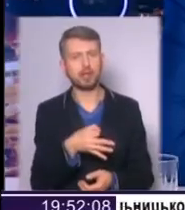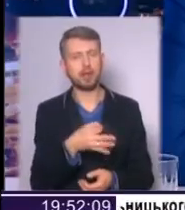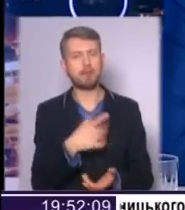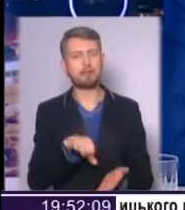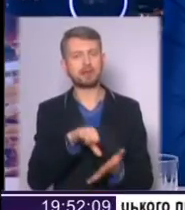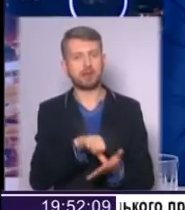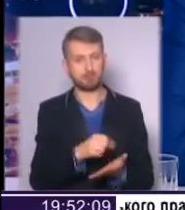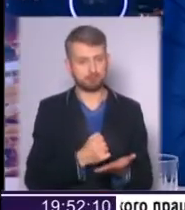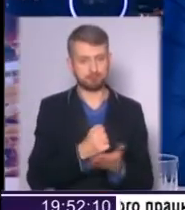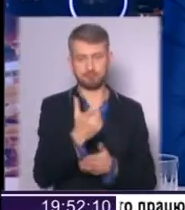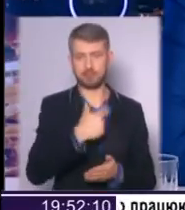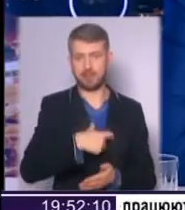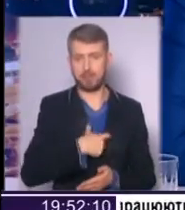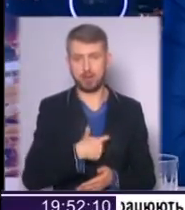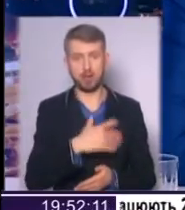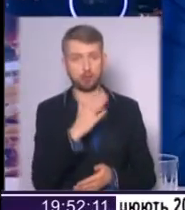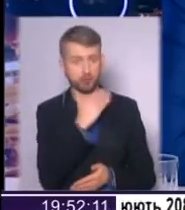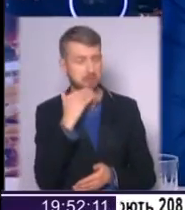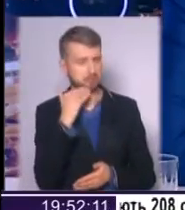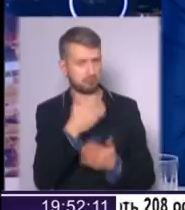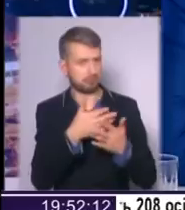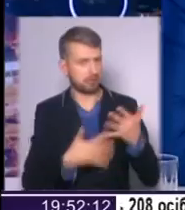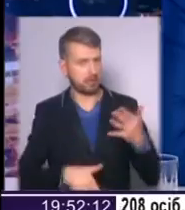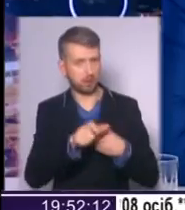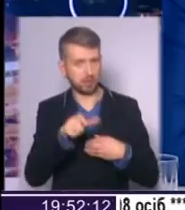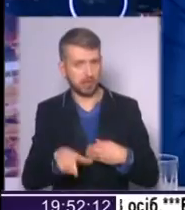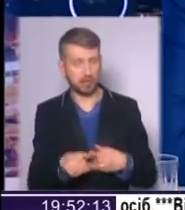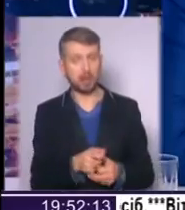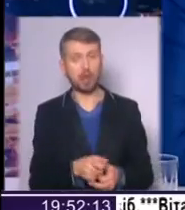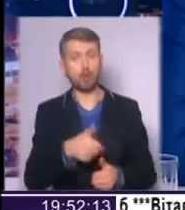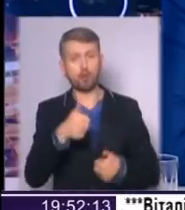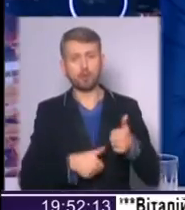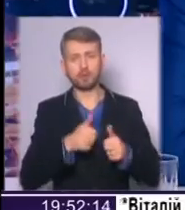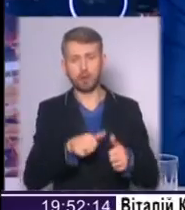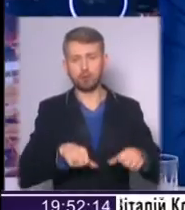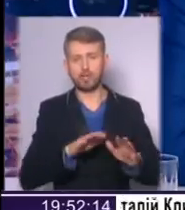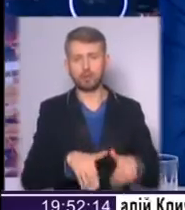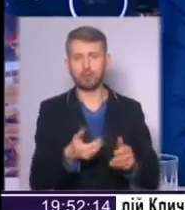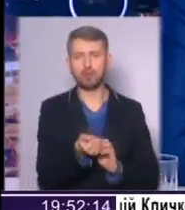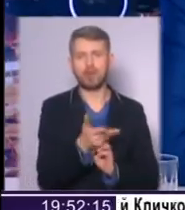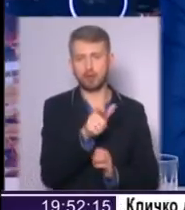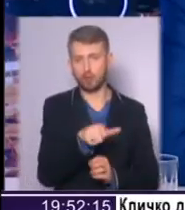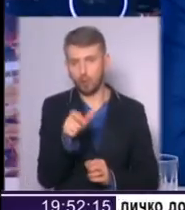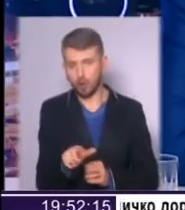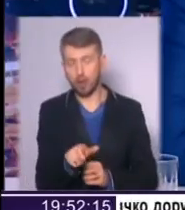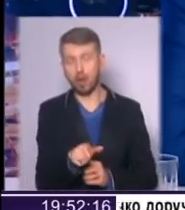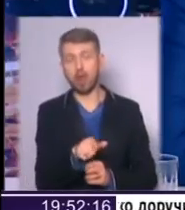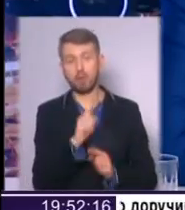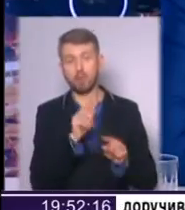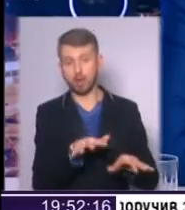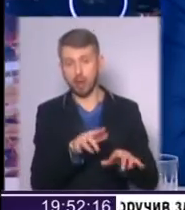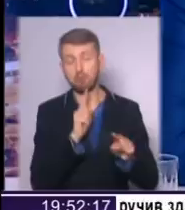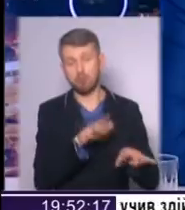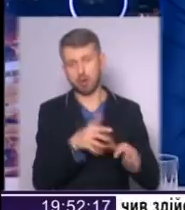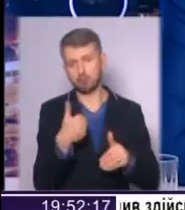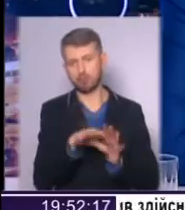туди свою кандидатуру. Їх буде чимало. І конкурсна комісія, напевно, запропонує декількох українському парламенту, які вже визначаться